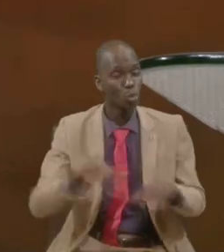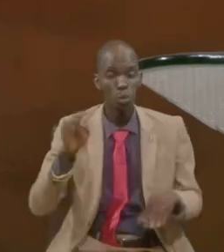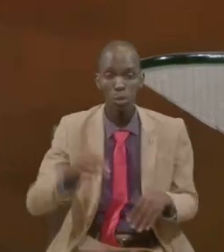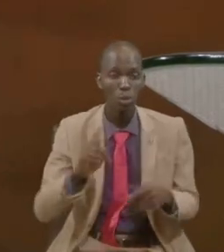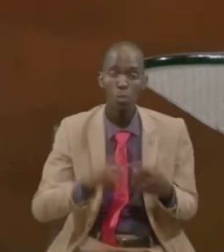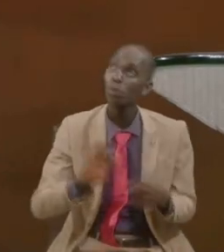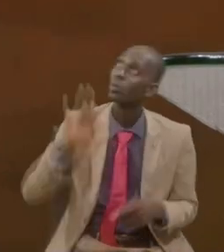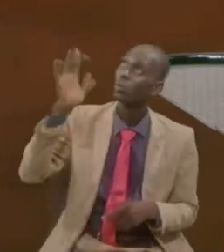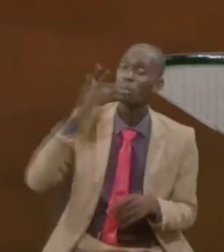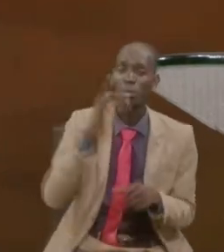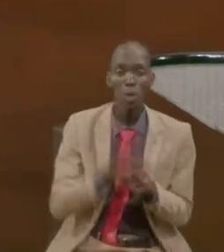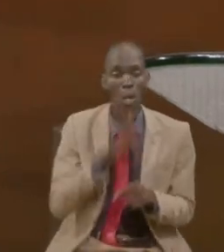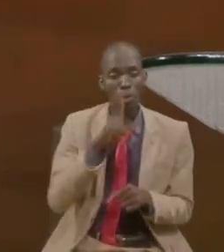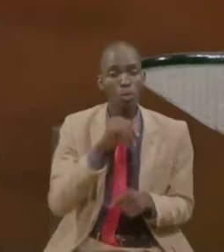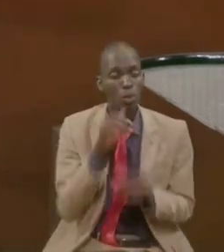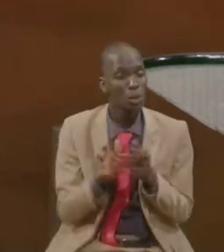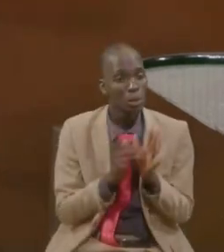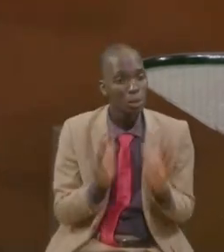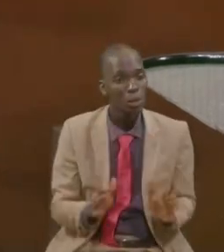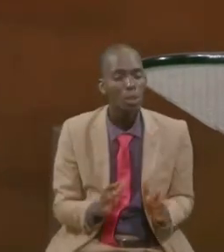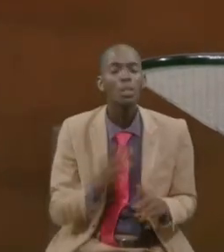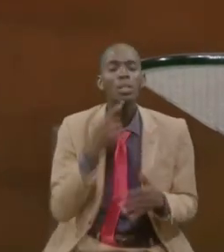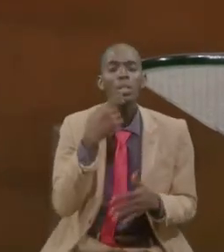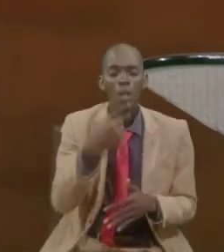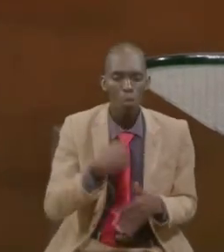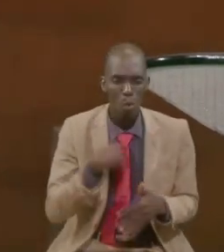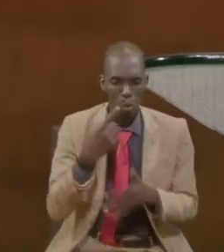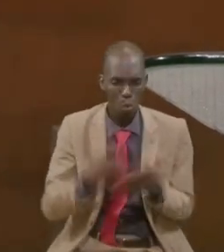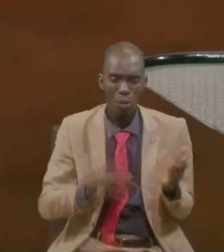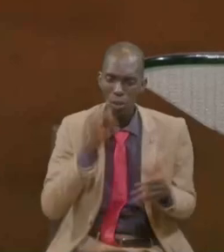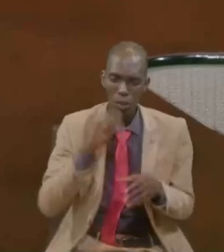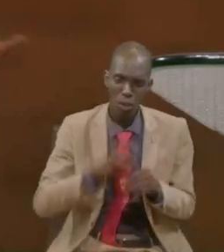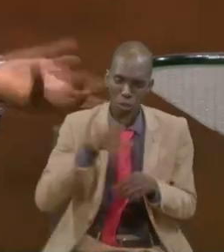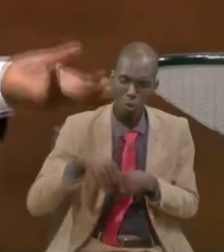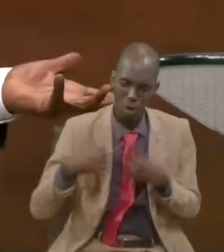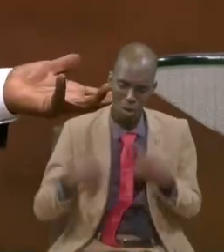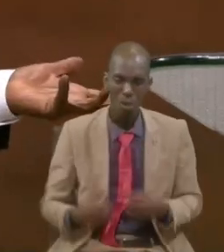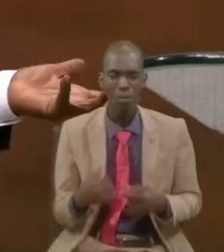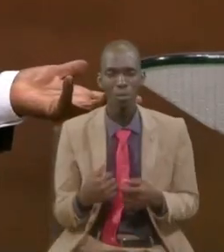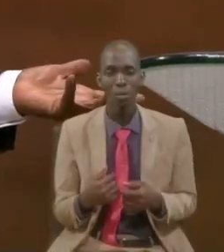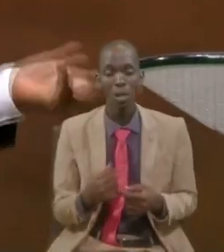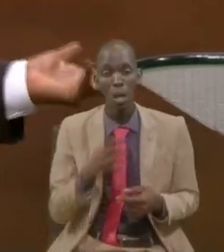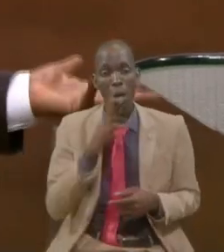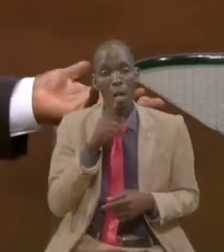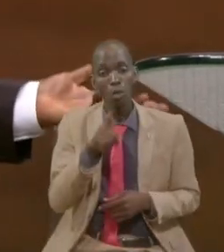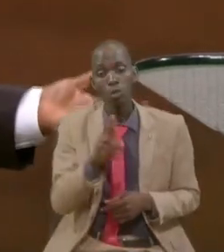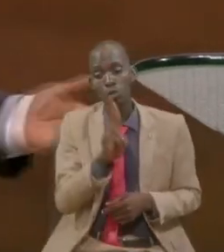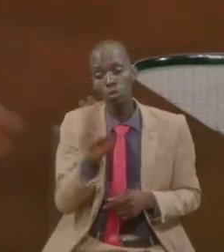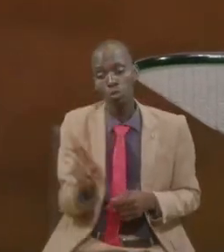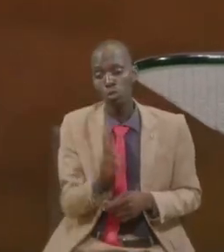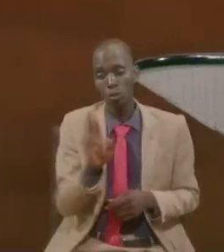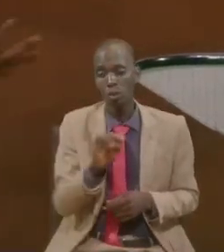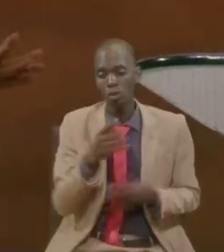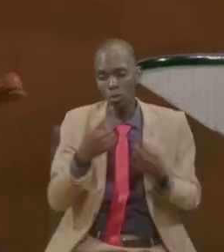dois pas jurer. N'es-tu pas un croyant? Dis-le ce qui est dans ton cœur. Pourquoi tu essaies d'utiliser Dieu,